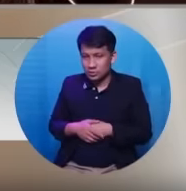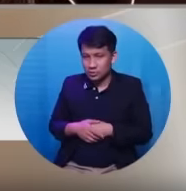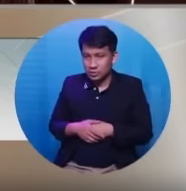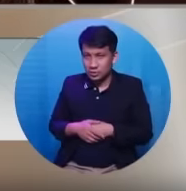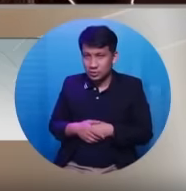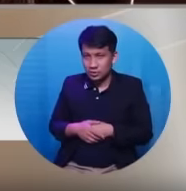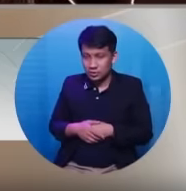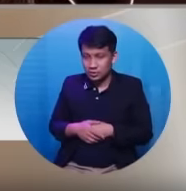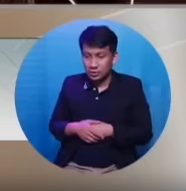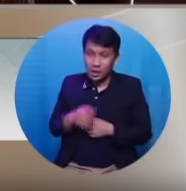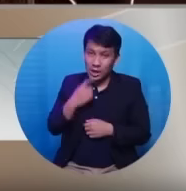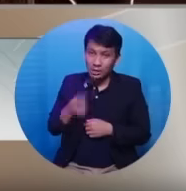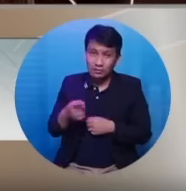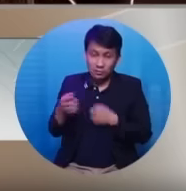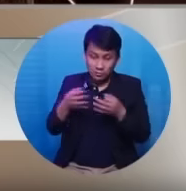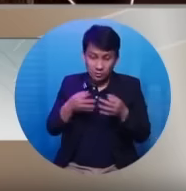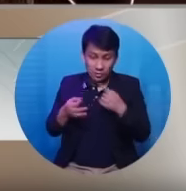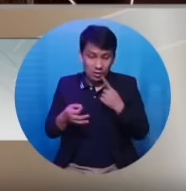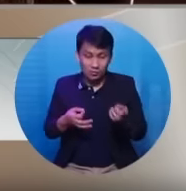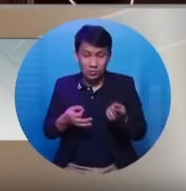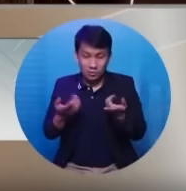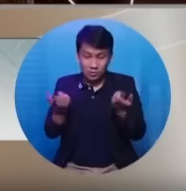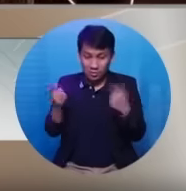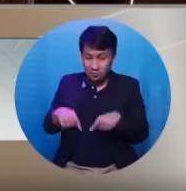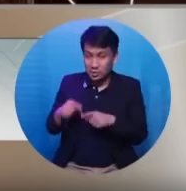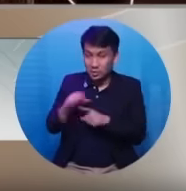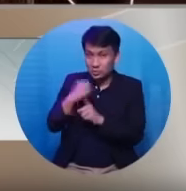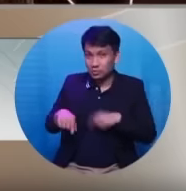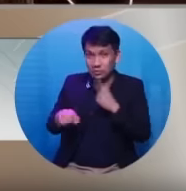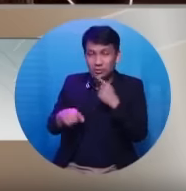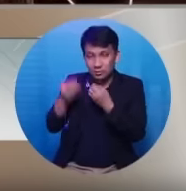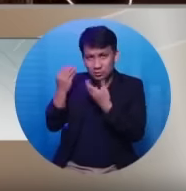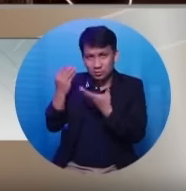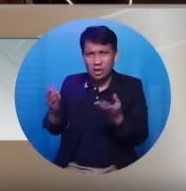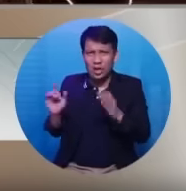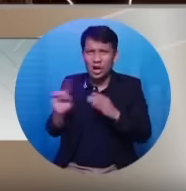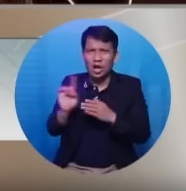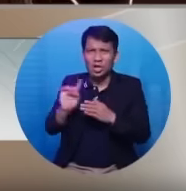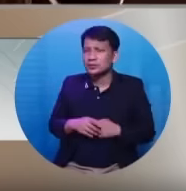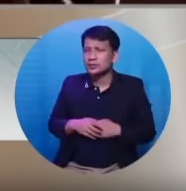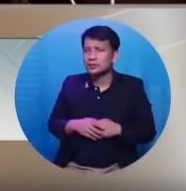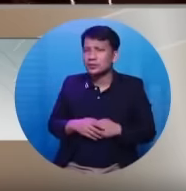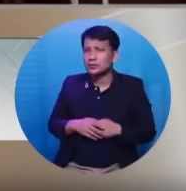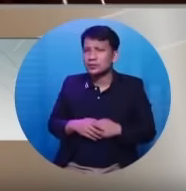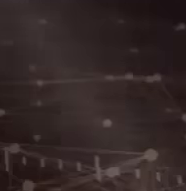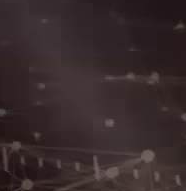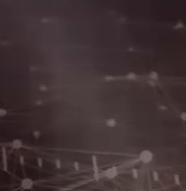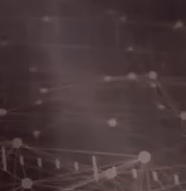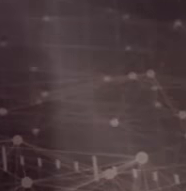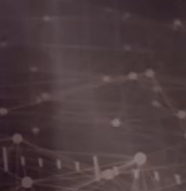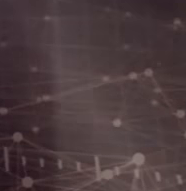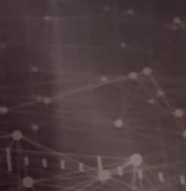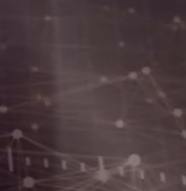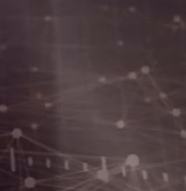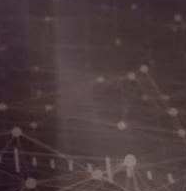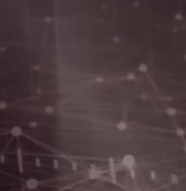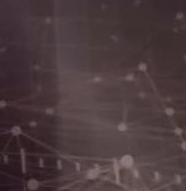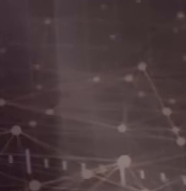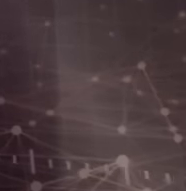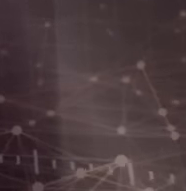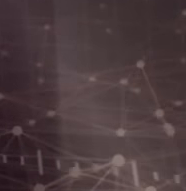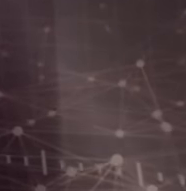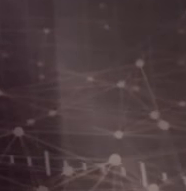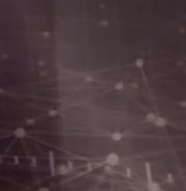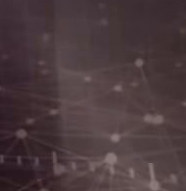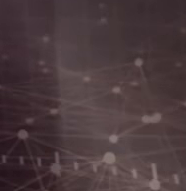kasi ng insidente. Nagkaroon kami ng senaryo, kaya umabot sa ganun. Okay, ano po yung senaryo na yun, sir? Na-involve po yung girlfriend to. Sa kanya?